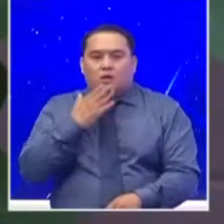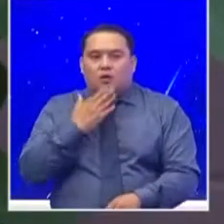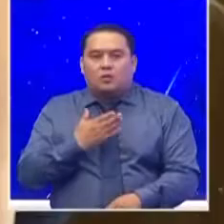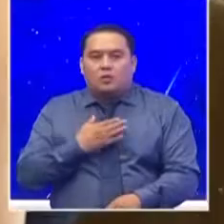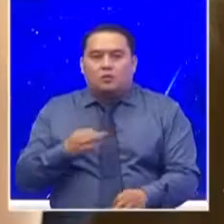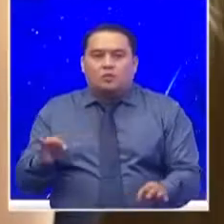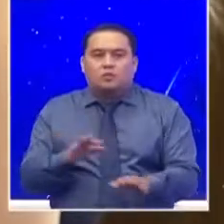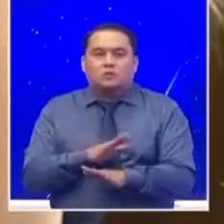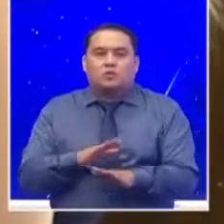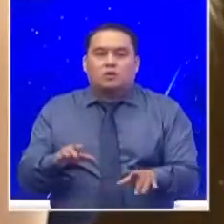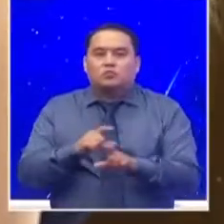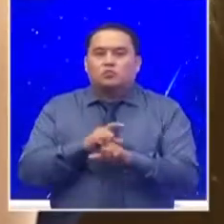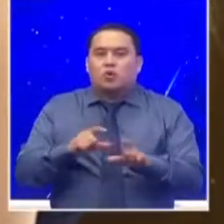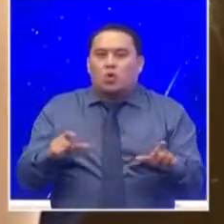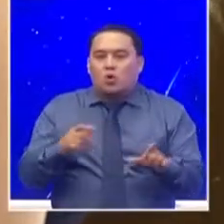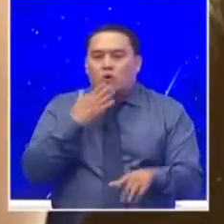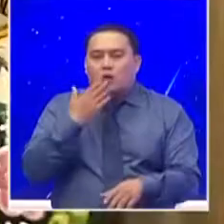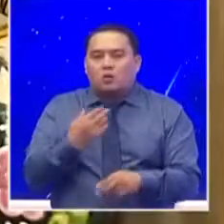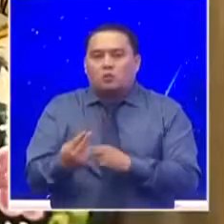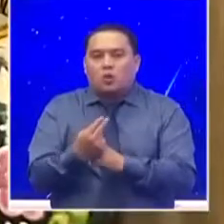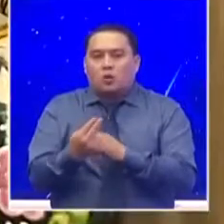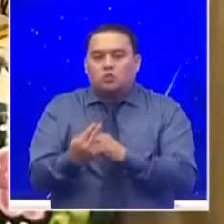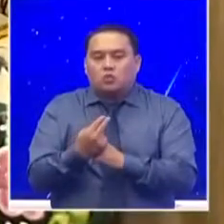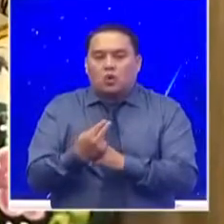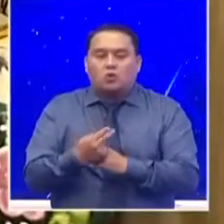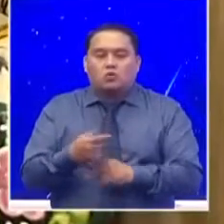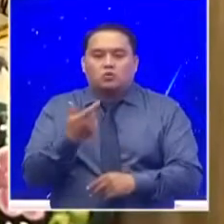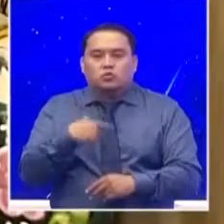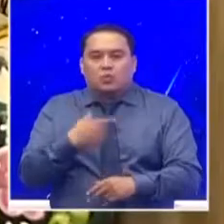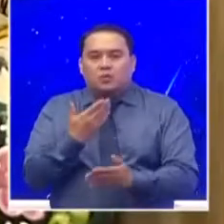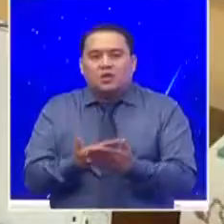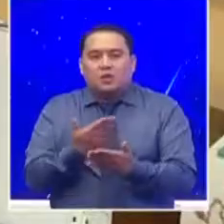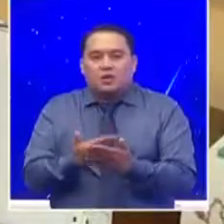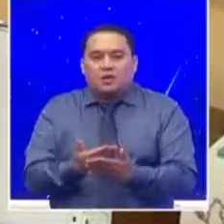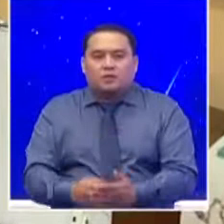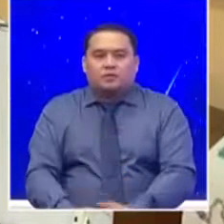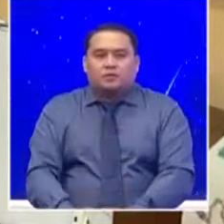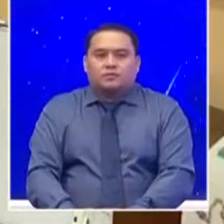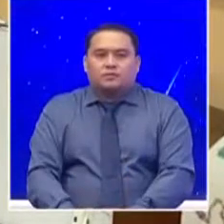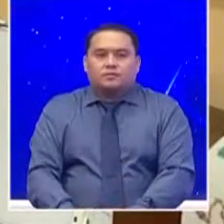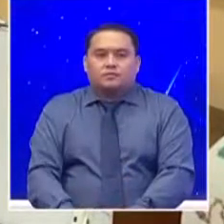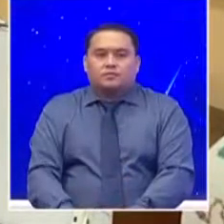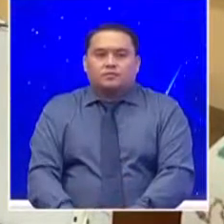музыку. Школьникам любовь к музыке педагоги прививают и собственным примером.